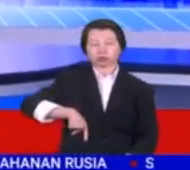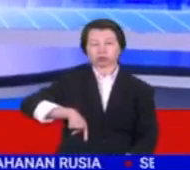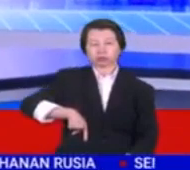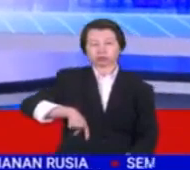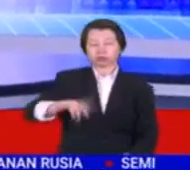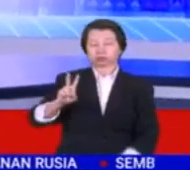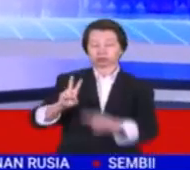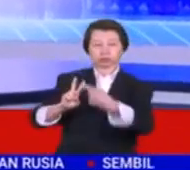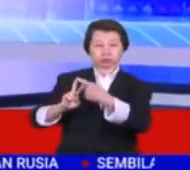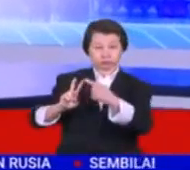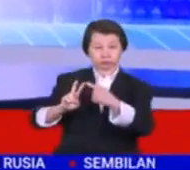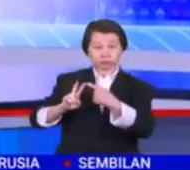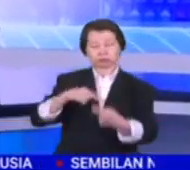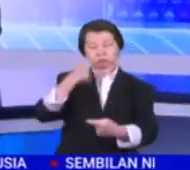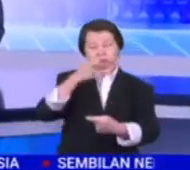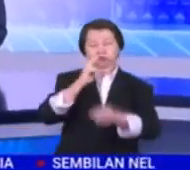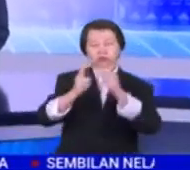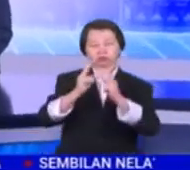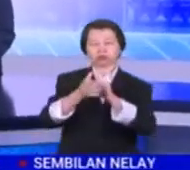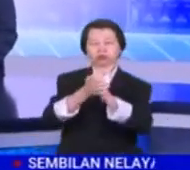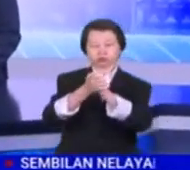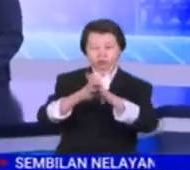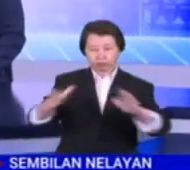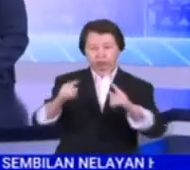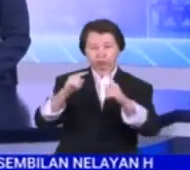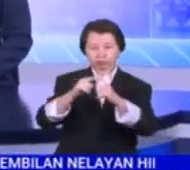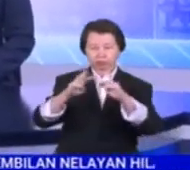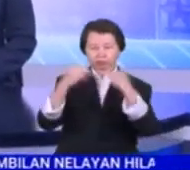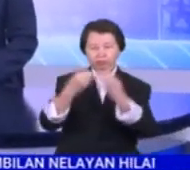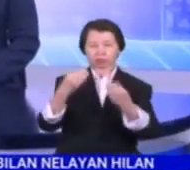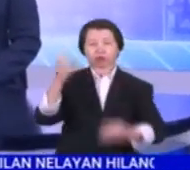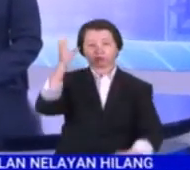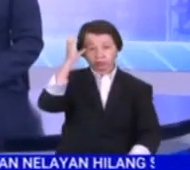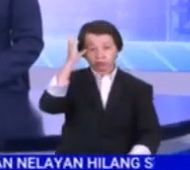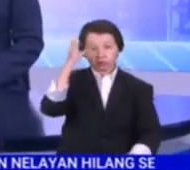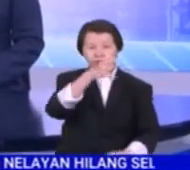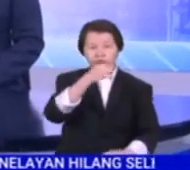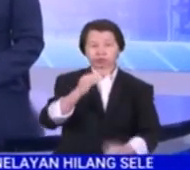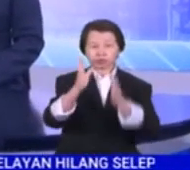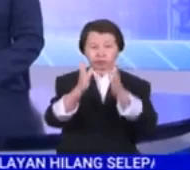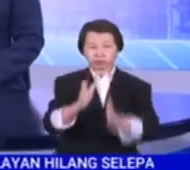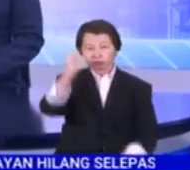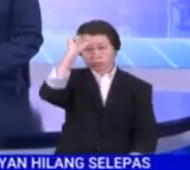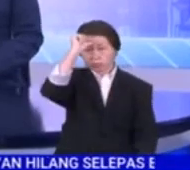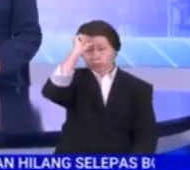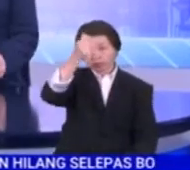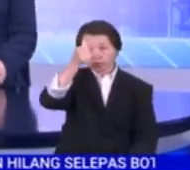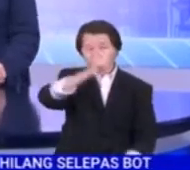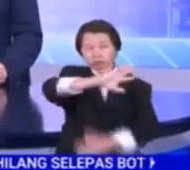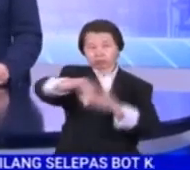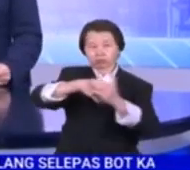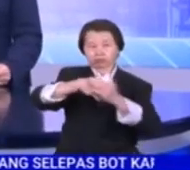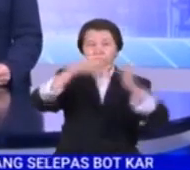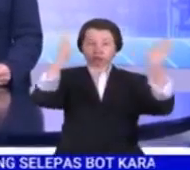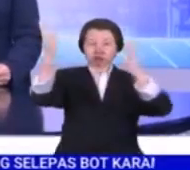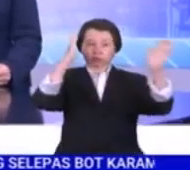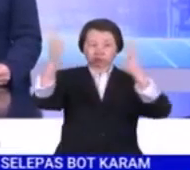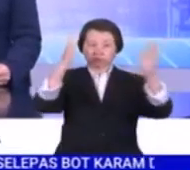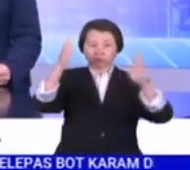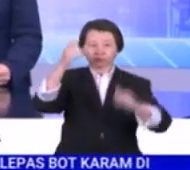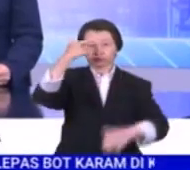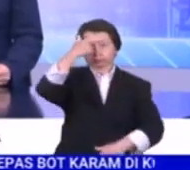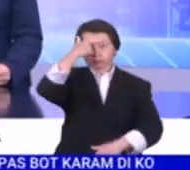Maimunah Iskandariah menzahirkan ucapan selamat kepada masyarakat Cina dan penganut agama Hindu seluruh negara. Ia